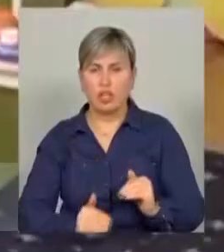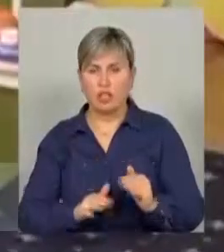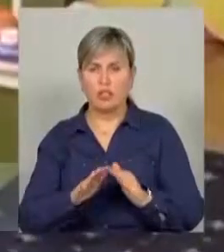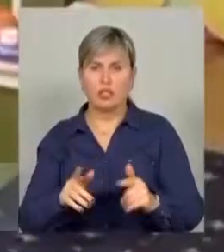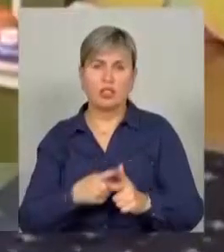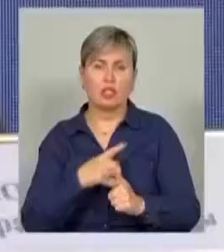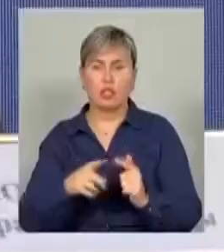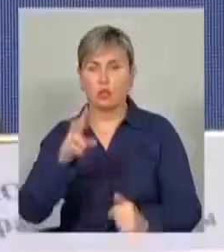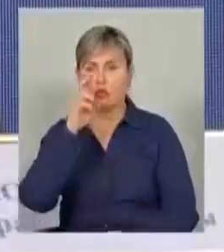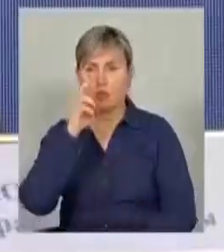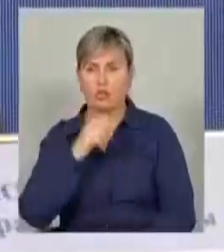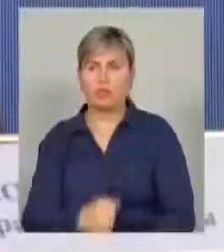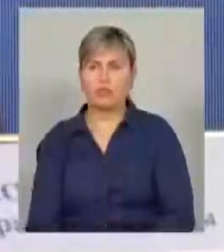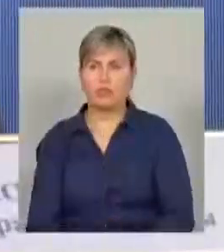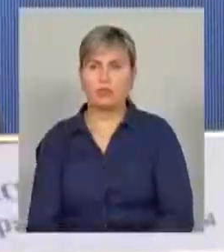государственный.